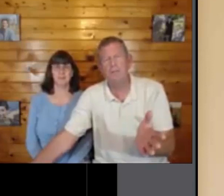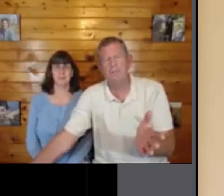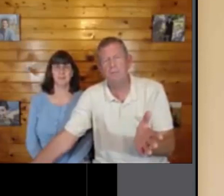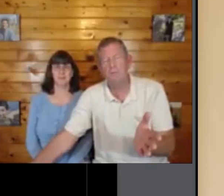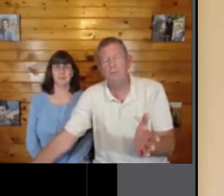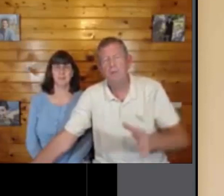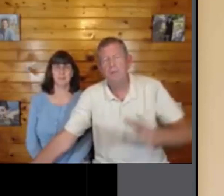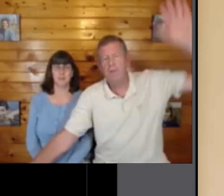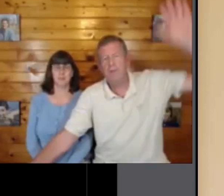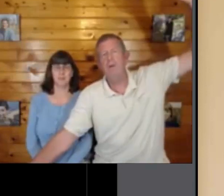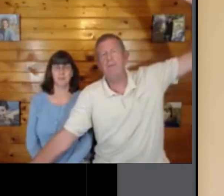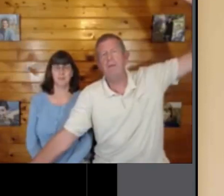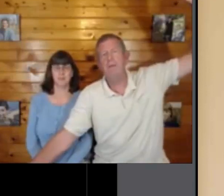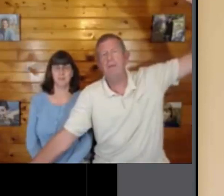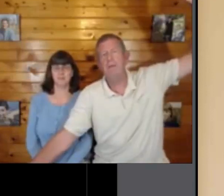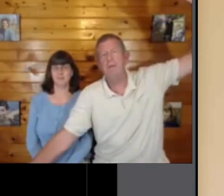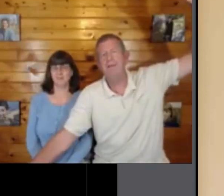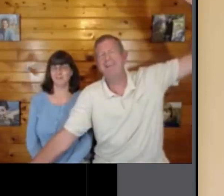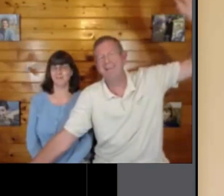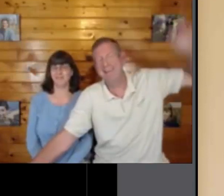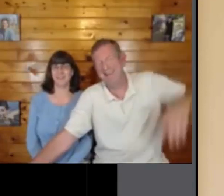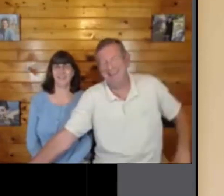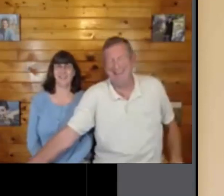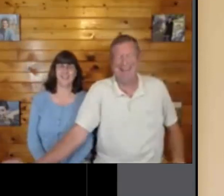PowerPoint. Sinon, levez-vous la main.